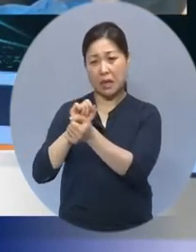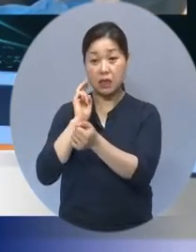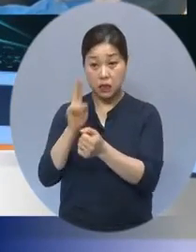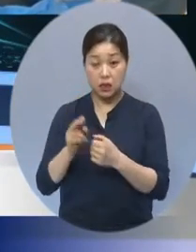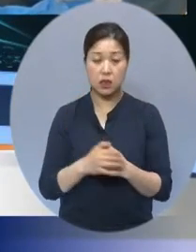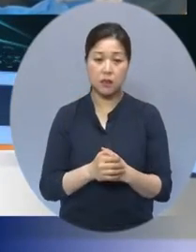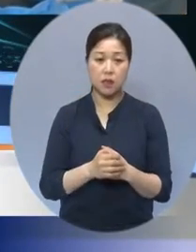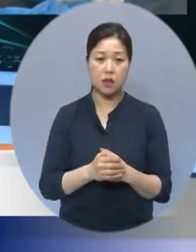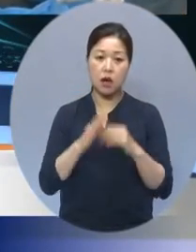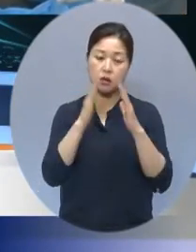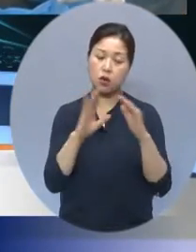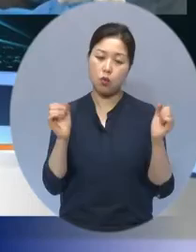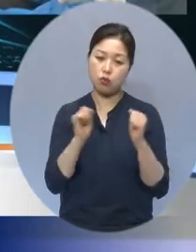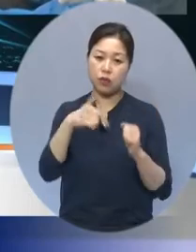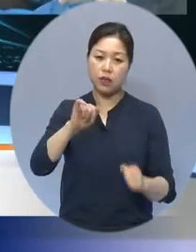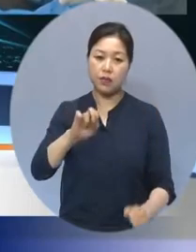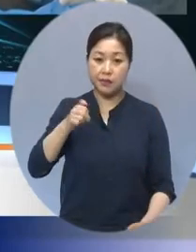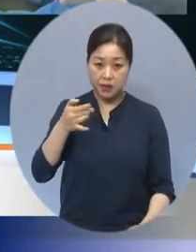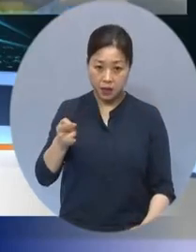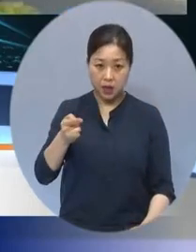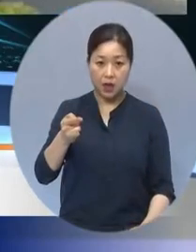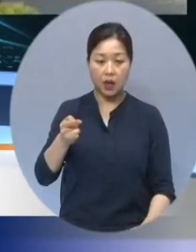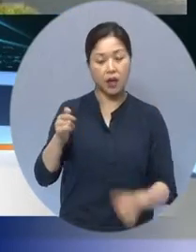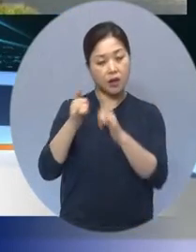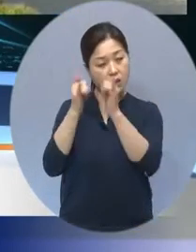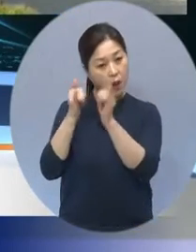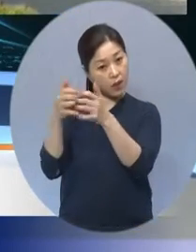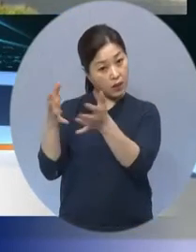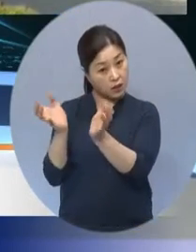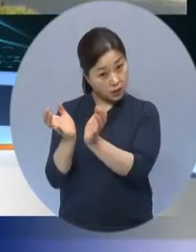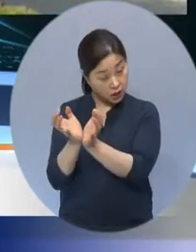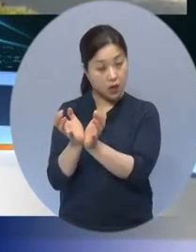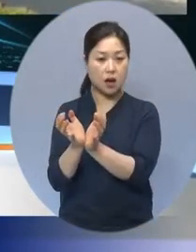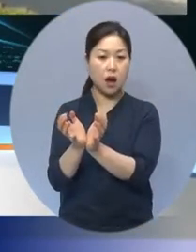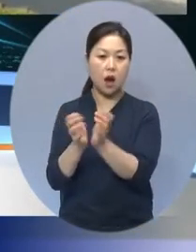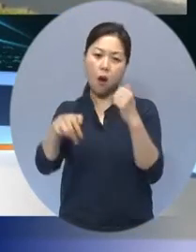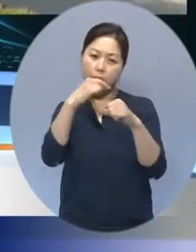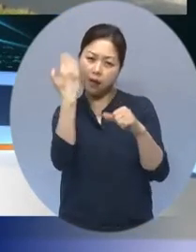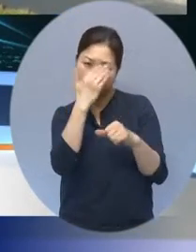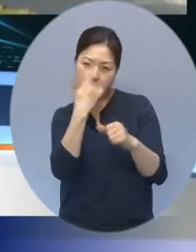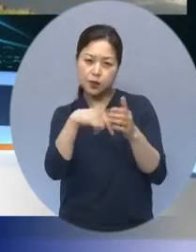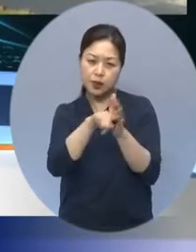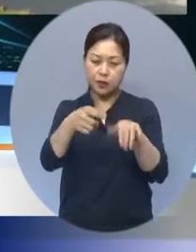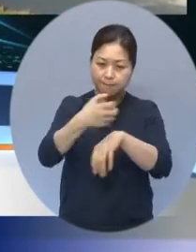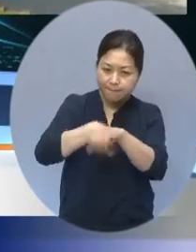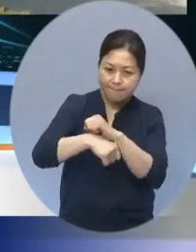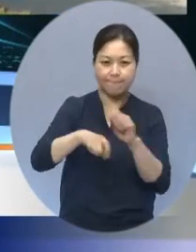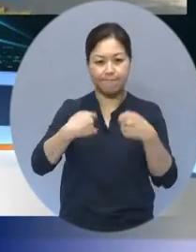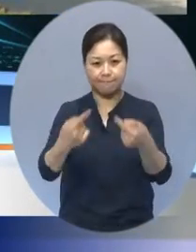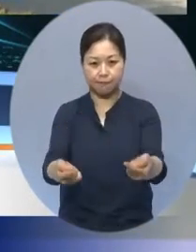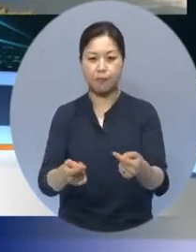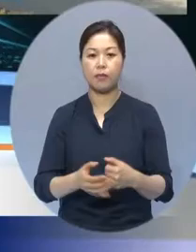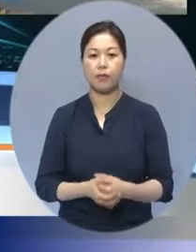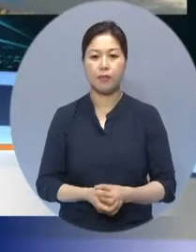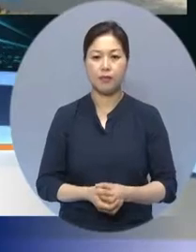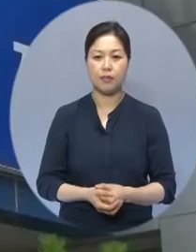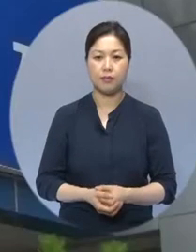전북 김제시의 한 사회단체가 환경 보호를 위해 두 팔 걷고 나섰습니다. 보도에 최정은